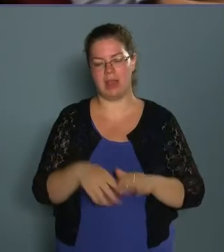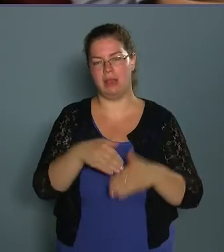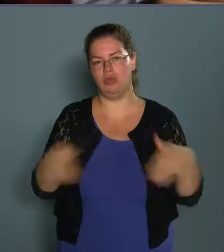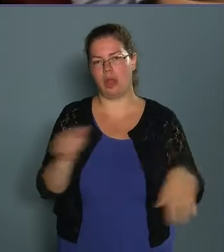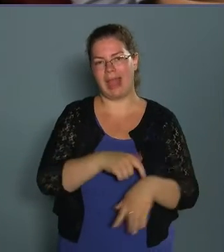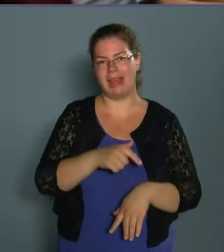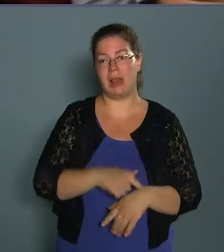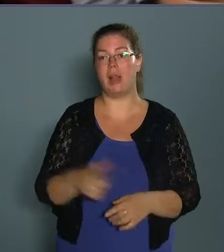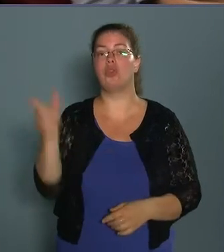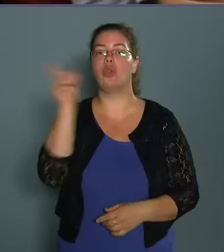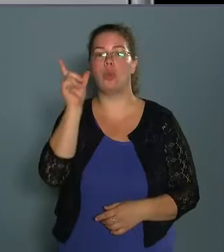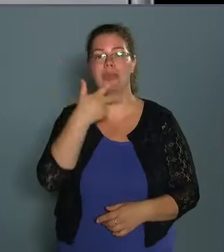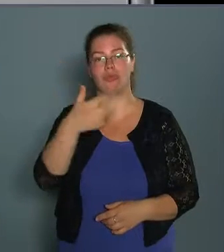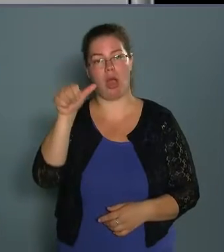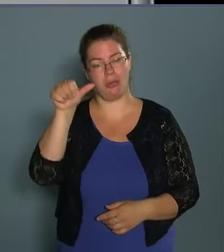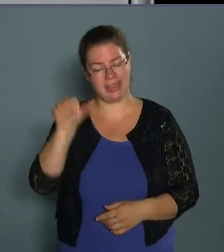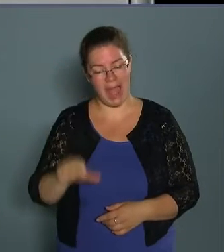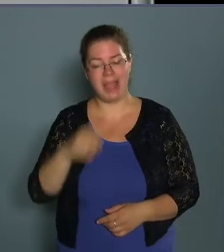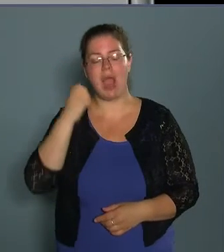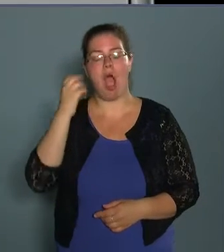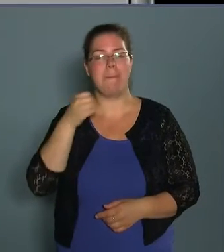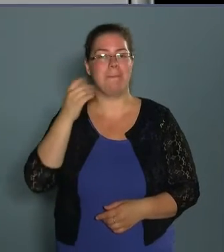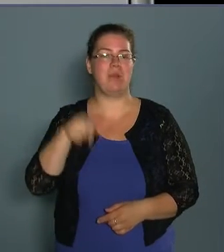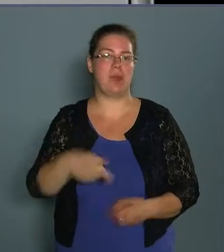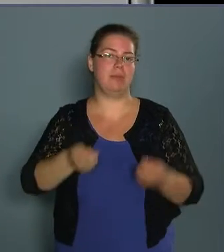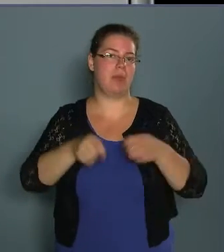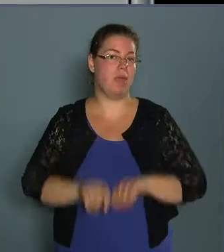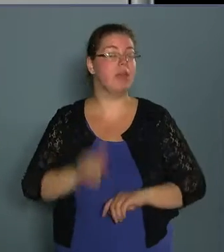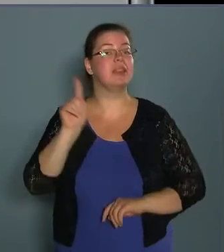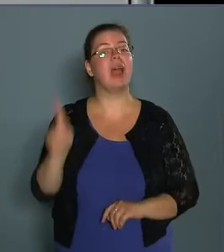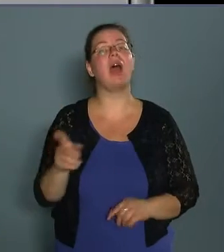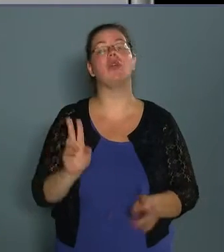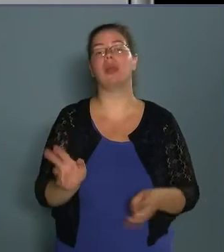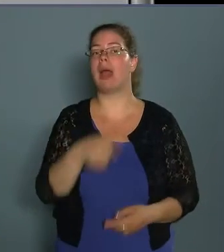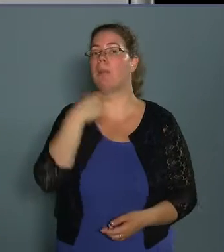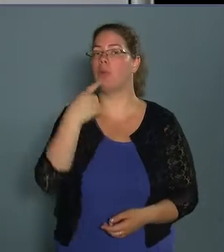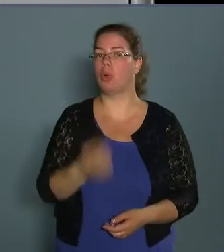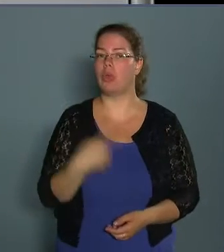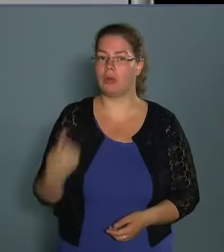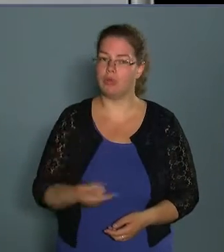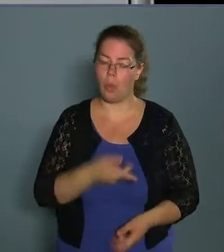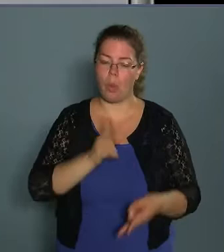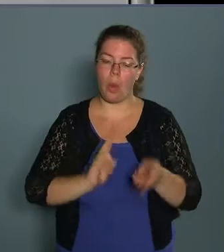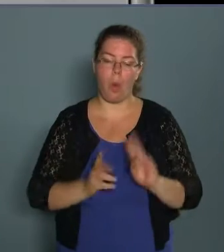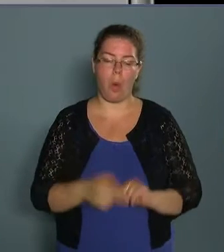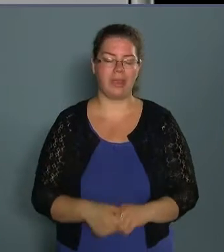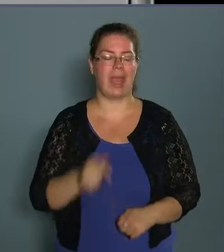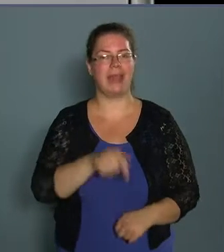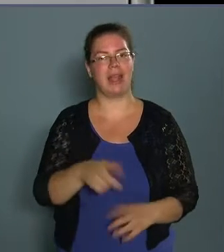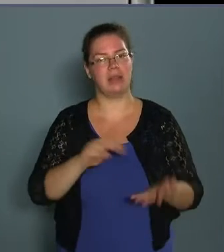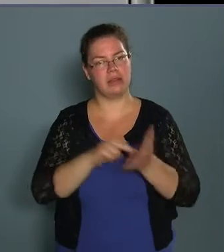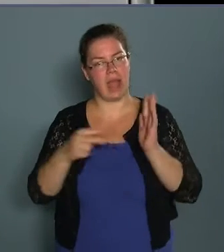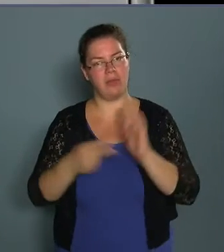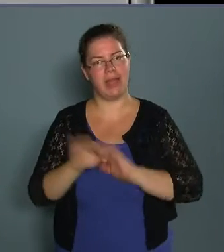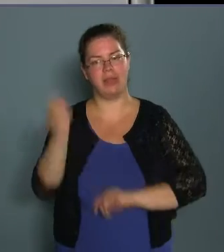a határidejét, úgyhogy július 31-e, amikor ez befejeződik, viszont akkor elmondhatjuk, hogy ezeket